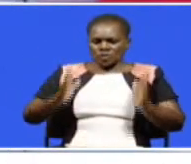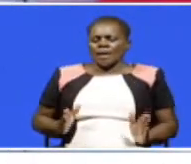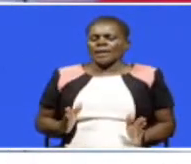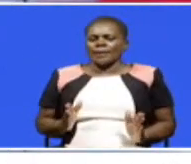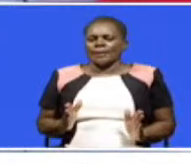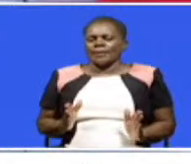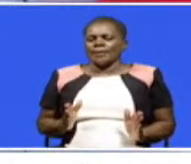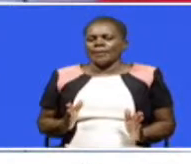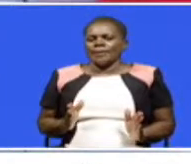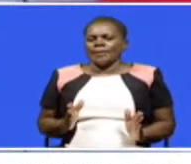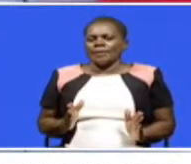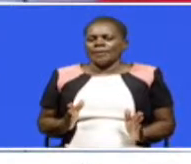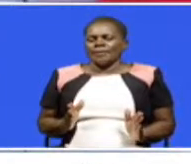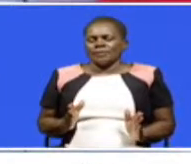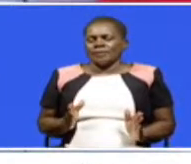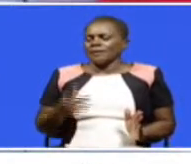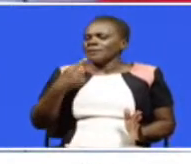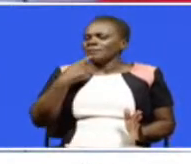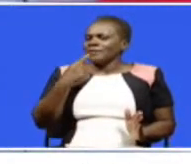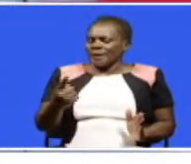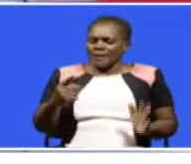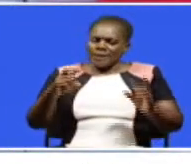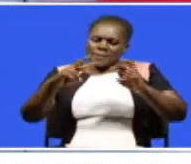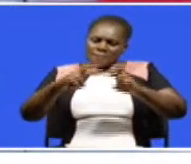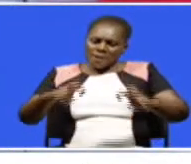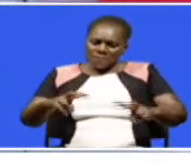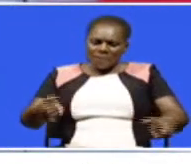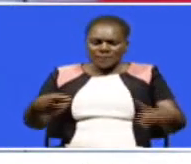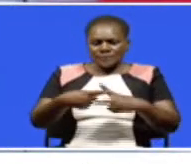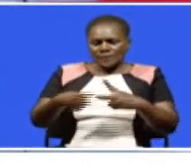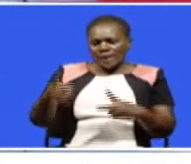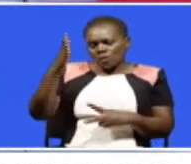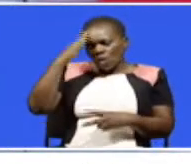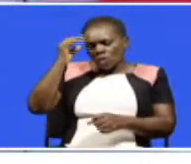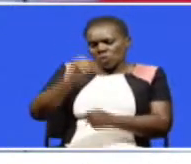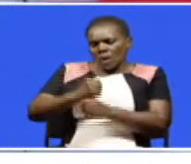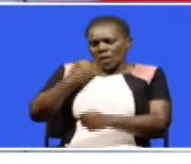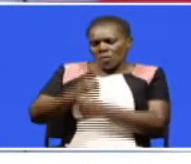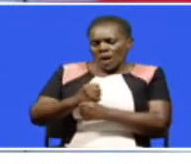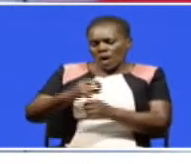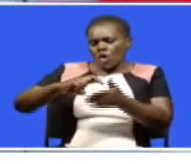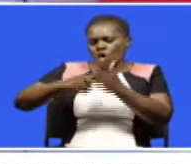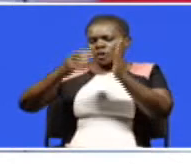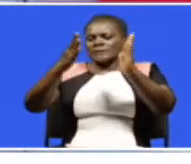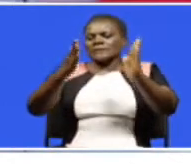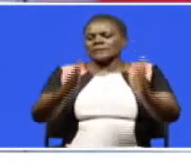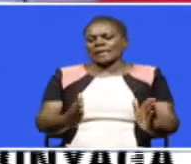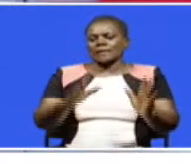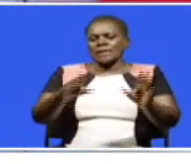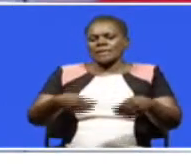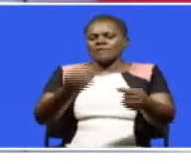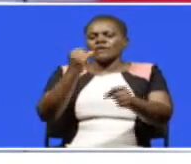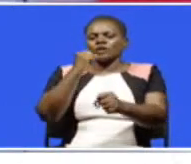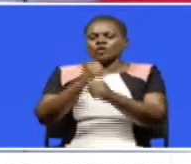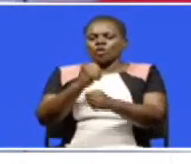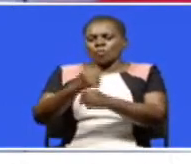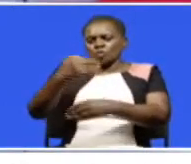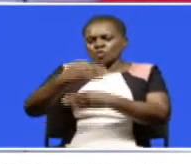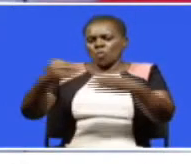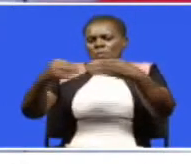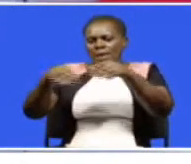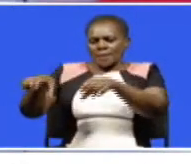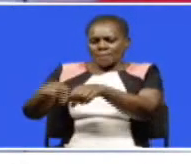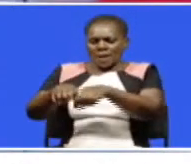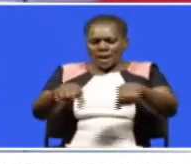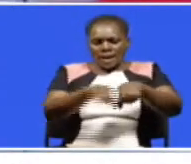Kirinyaga ya kati Daniel Ndege amesema kuwa uchunguzi umeanzishwa kuhusiana na utendakazi wa mwanakandarasi aliyepewa kazi ya kujenga mtaro